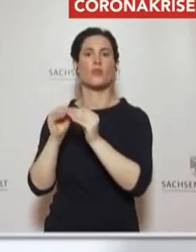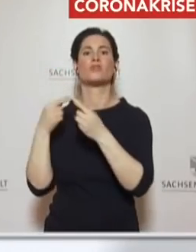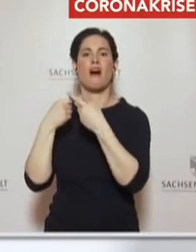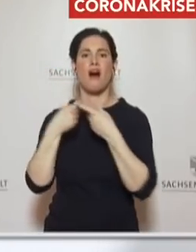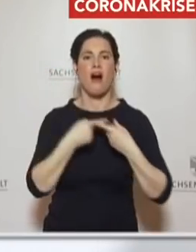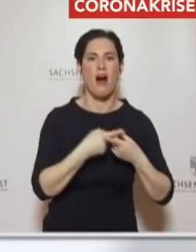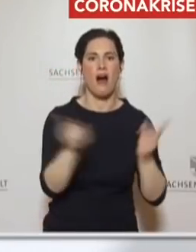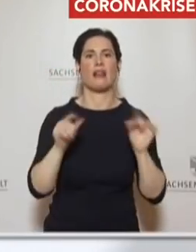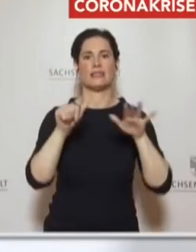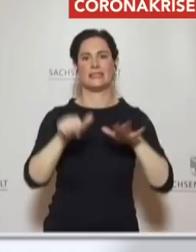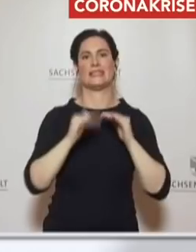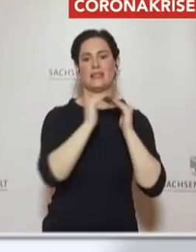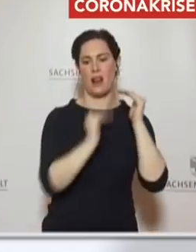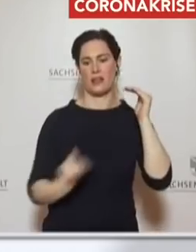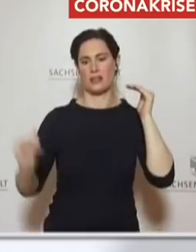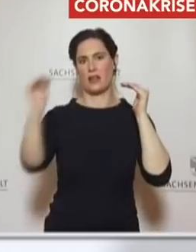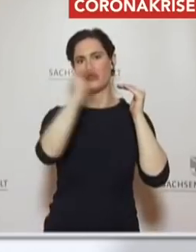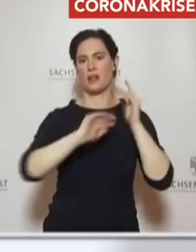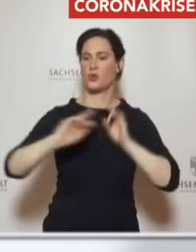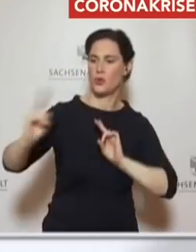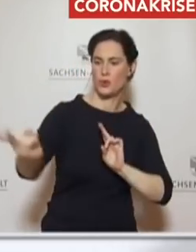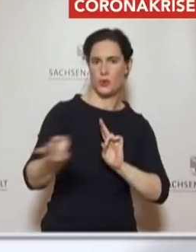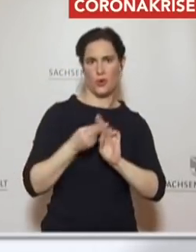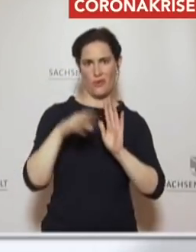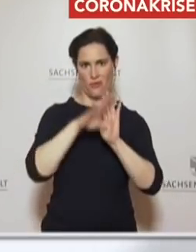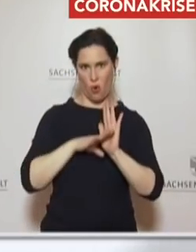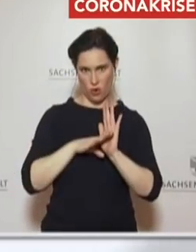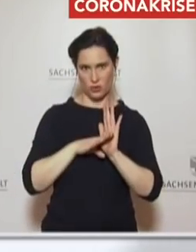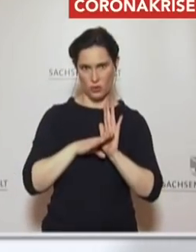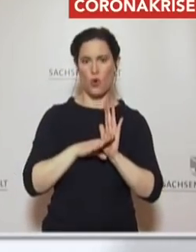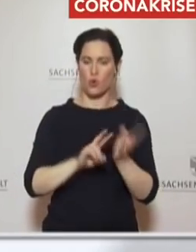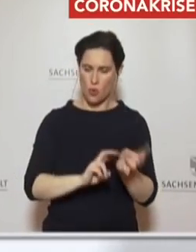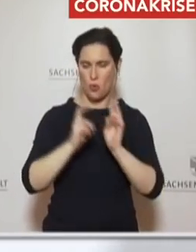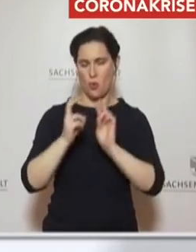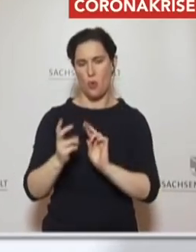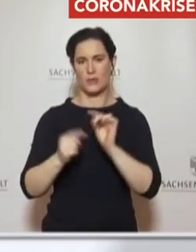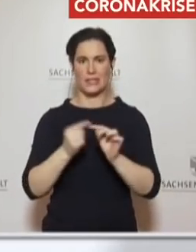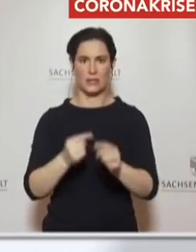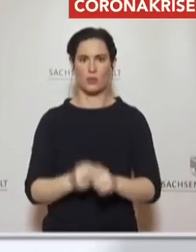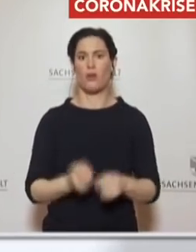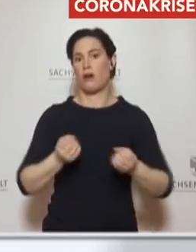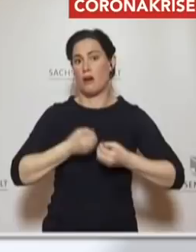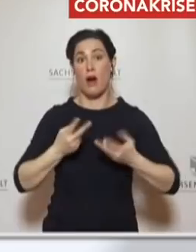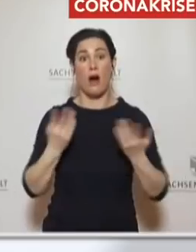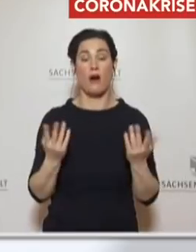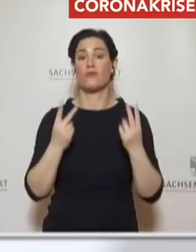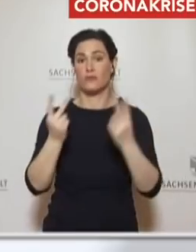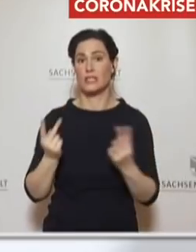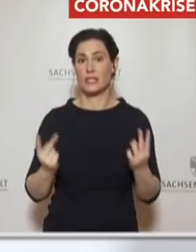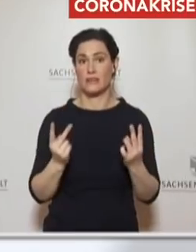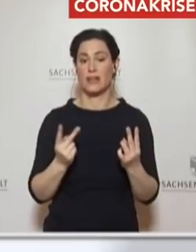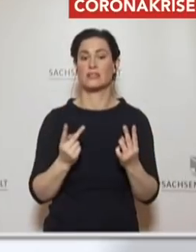16 Ländern gleichzeitig und identisch. Denn realisiert werden kann es nur durch